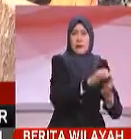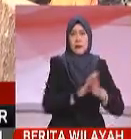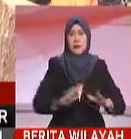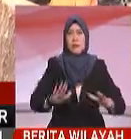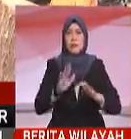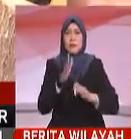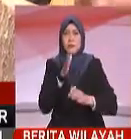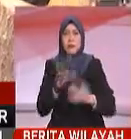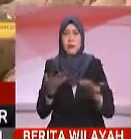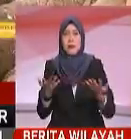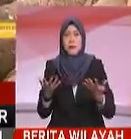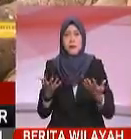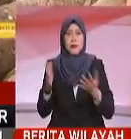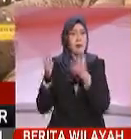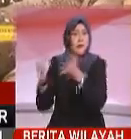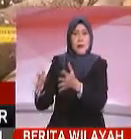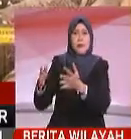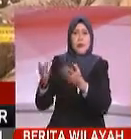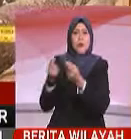tu duduk atas kereta tu, anguh.